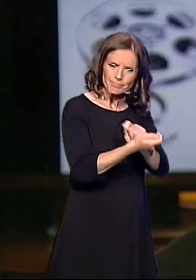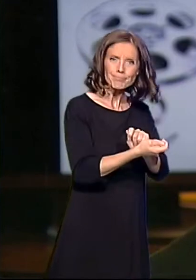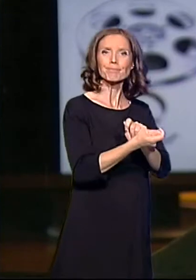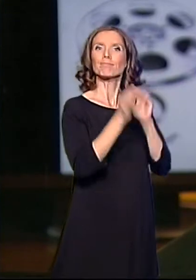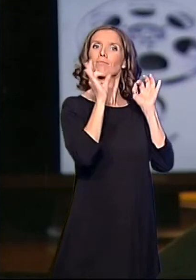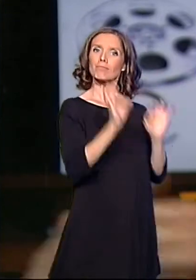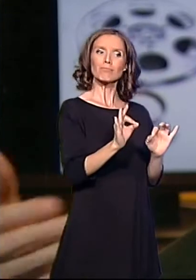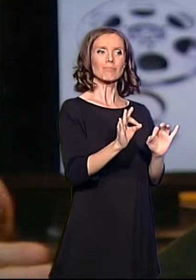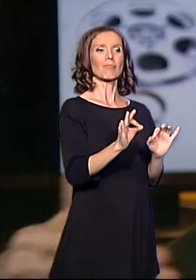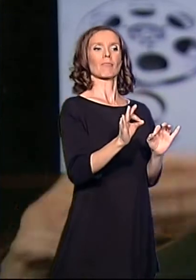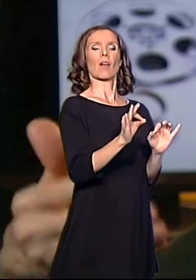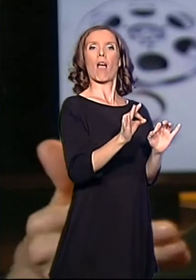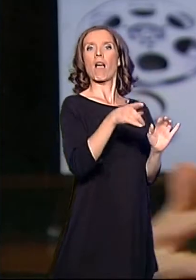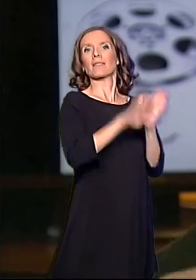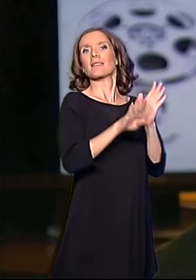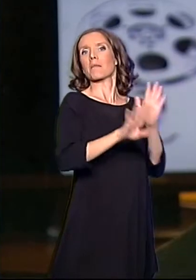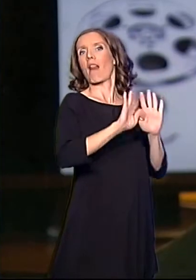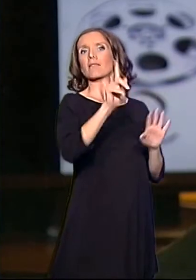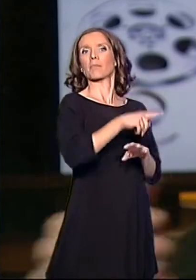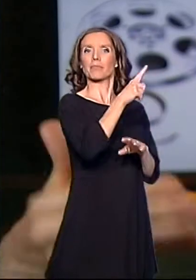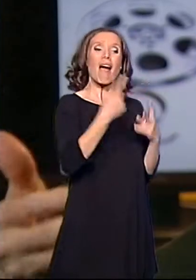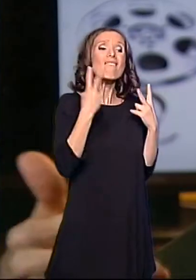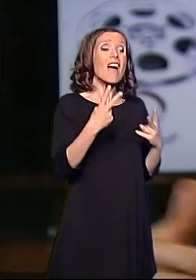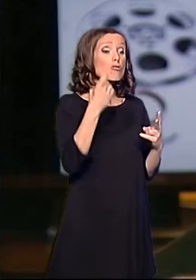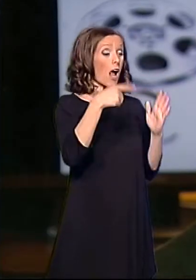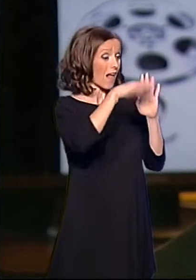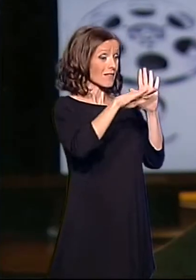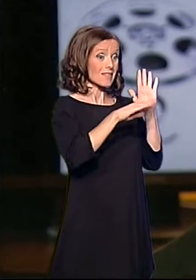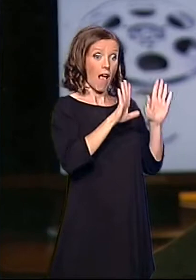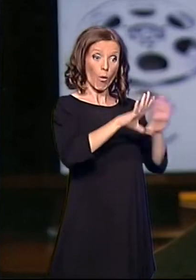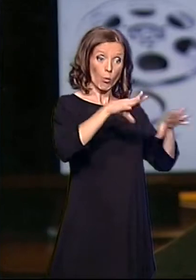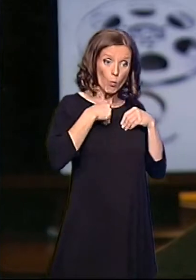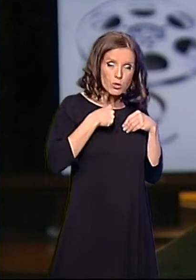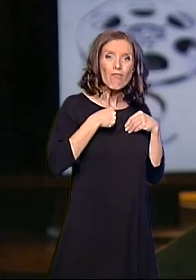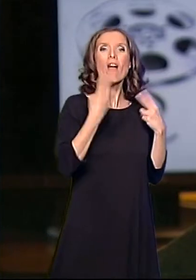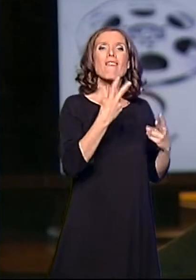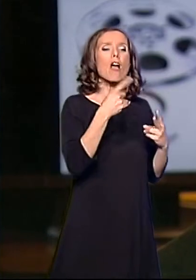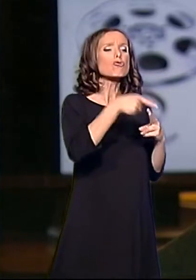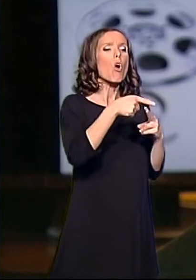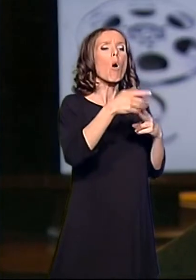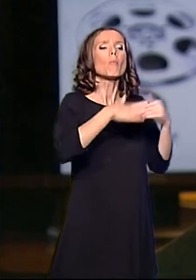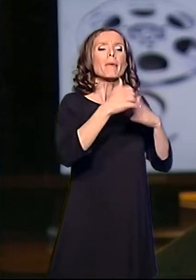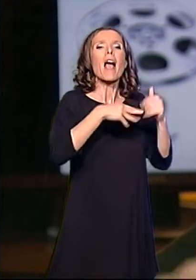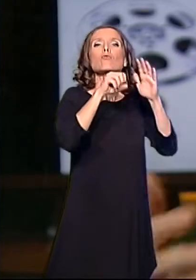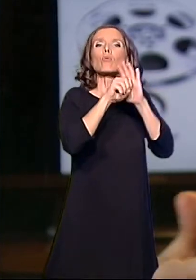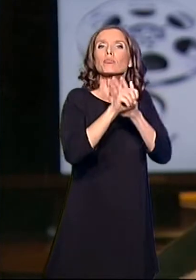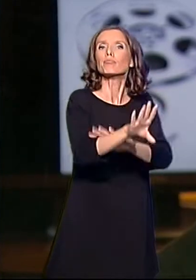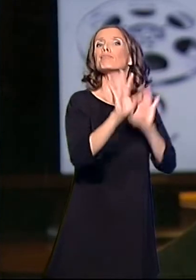što je diskriminacija i samo je važno kroz praksu sprovesti to što zakon omogućava.